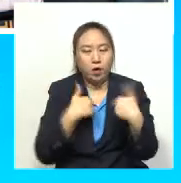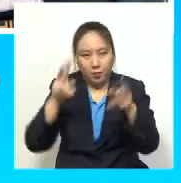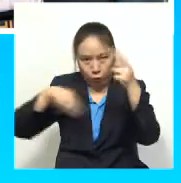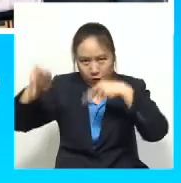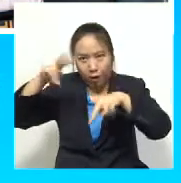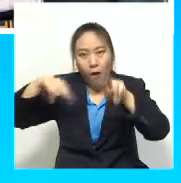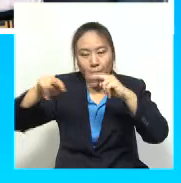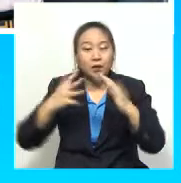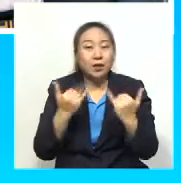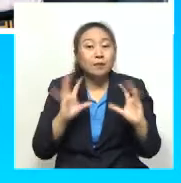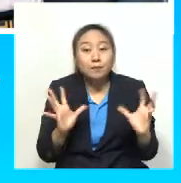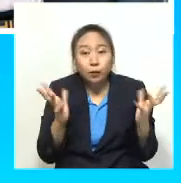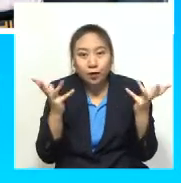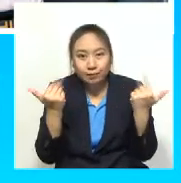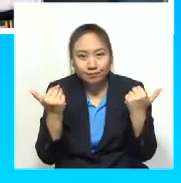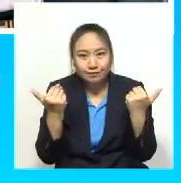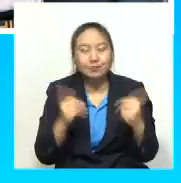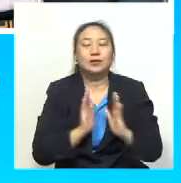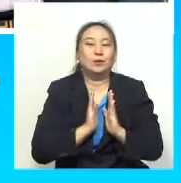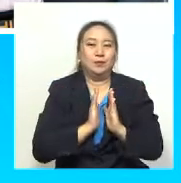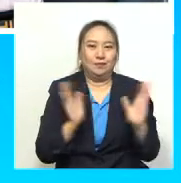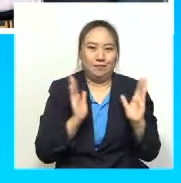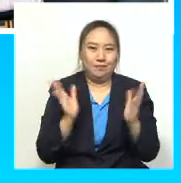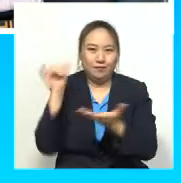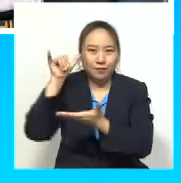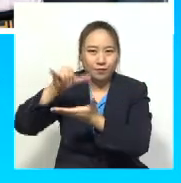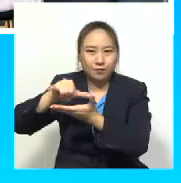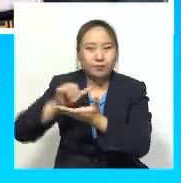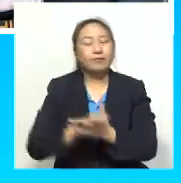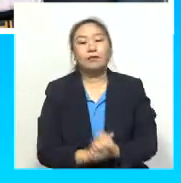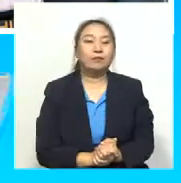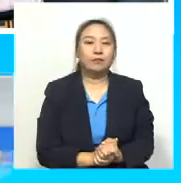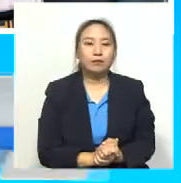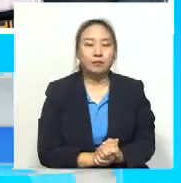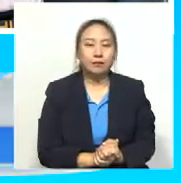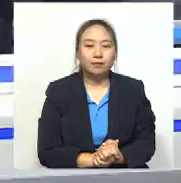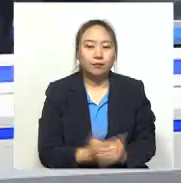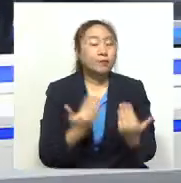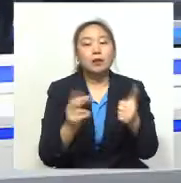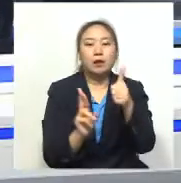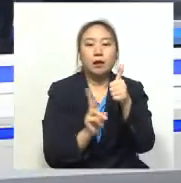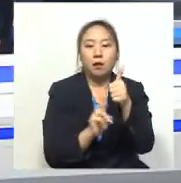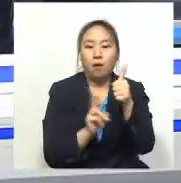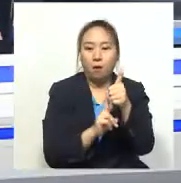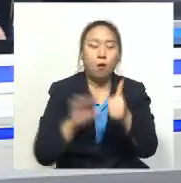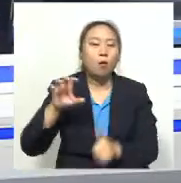ยังไงเดี๋ยวรบกวนเพียงเท่านี้ก่อนนะคะ ครับขอบคุณมากครับครับ ค่ะสวัสดีค่ะท่านรองอธิบ